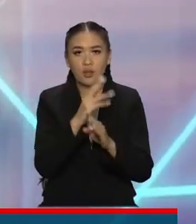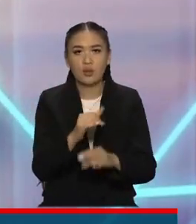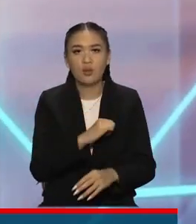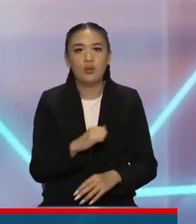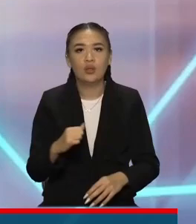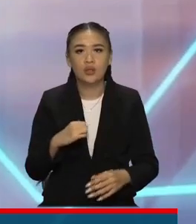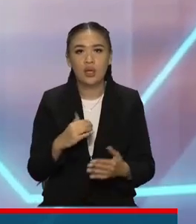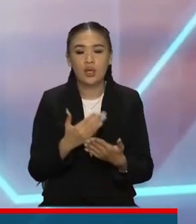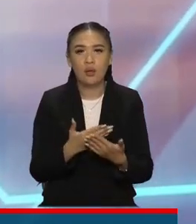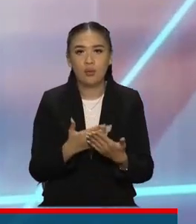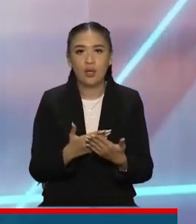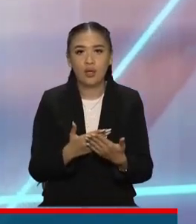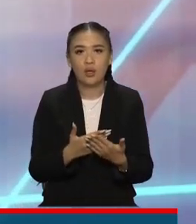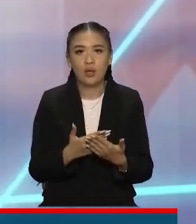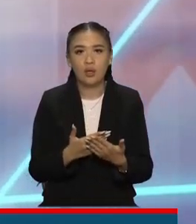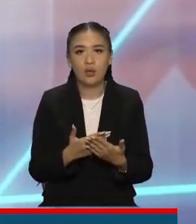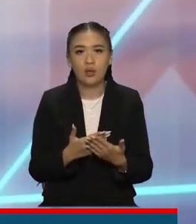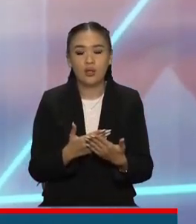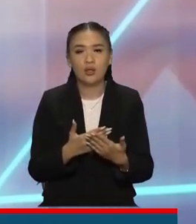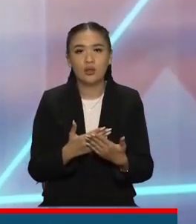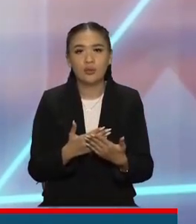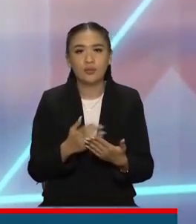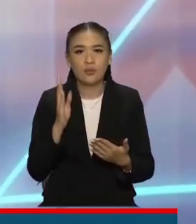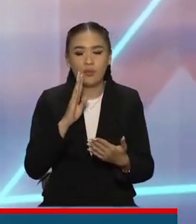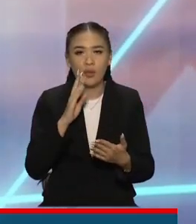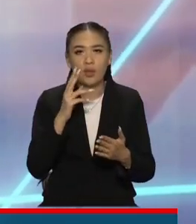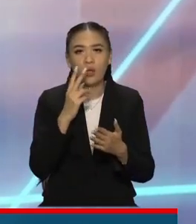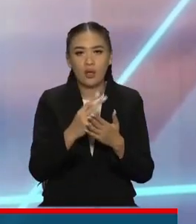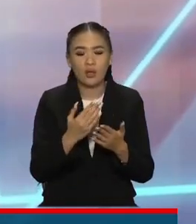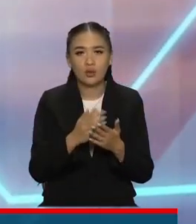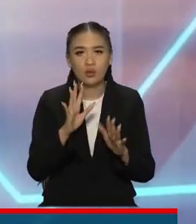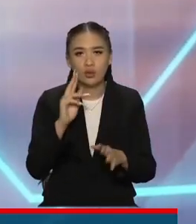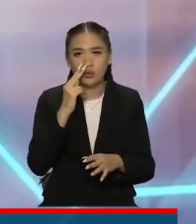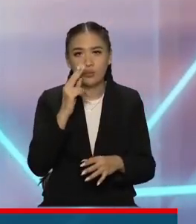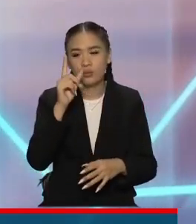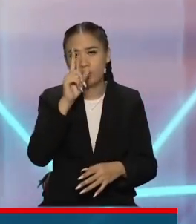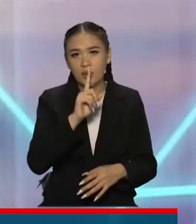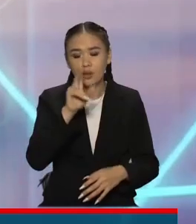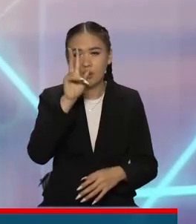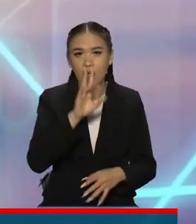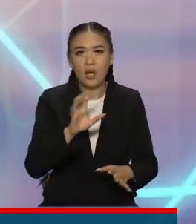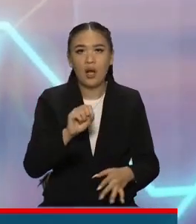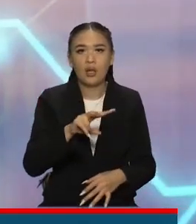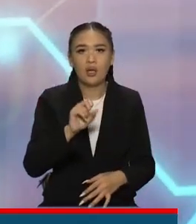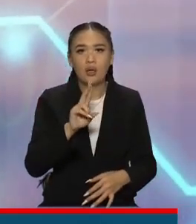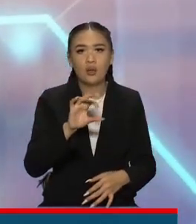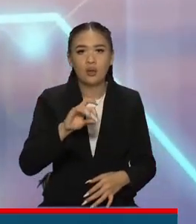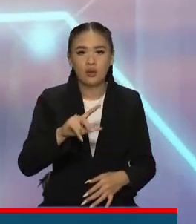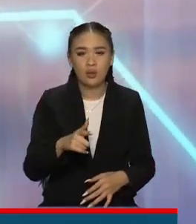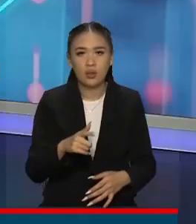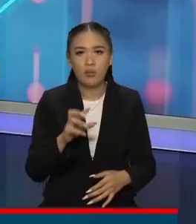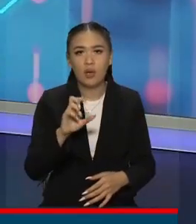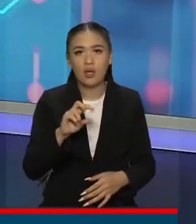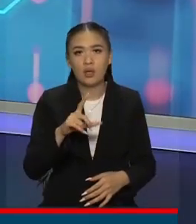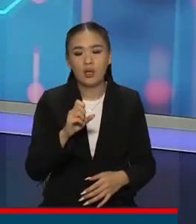үшін, шомылу маусымы біздің оңтүстікте, Шымкентте, ары кетсе бір екі ай. На Алакөлдегі Балқашта бір